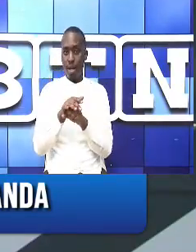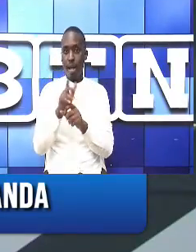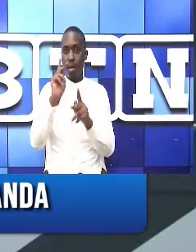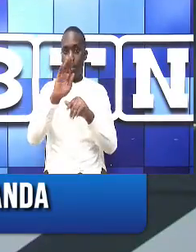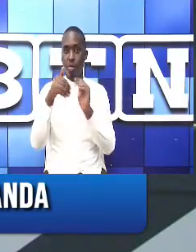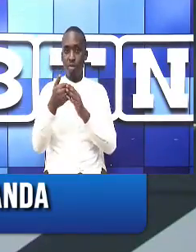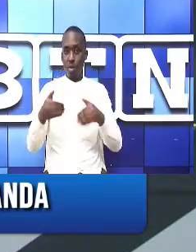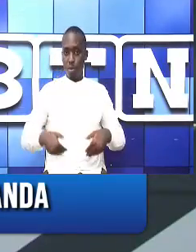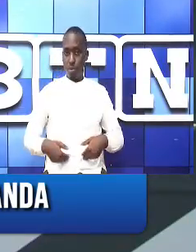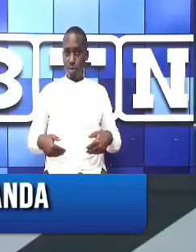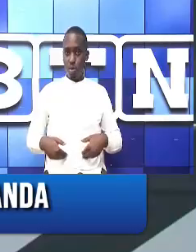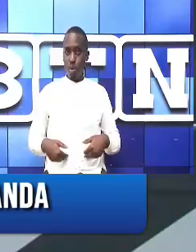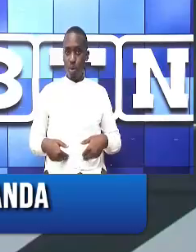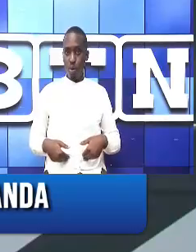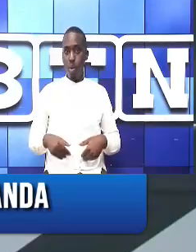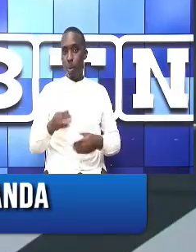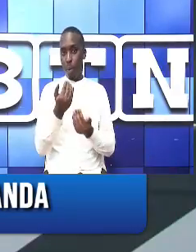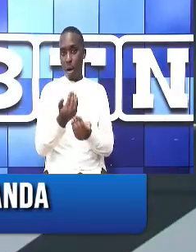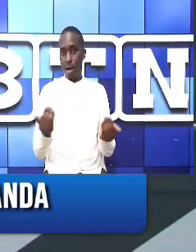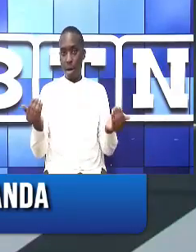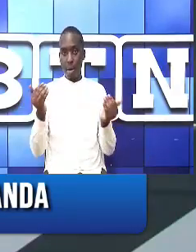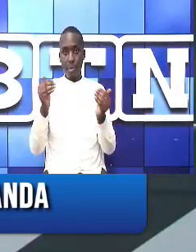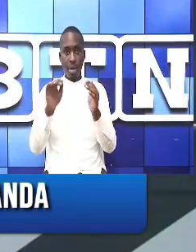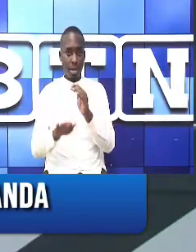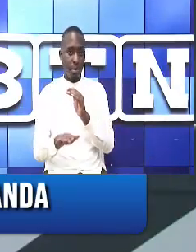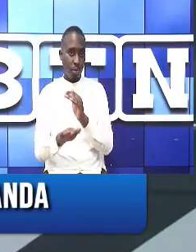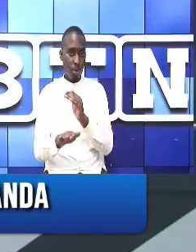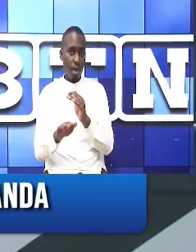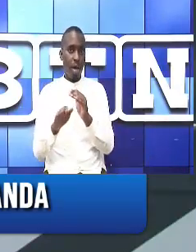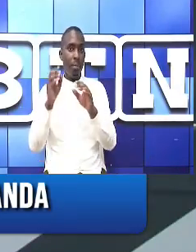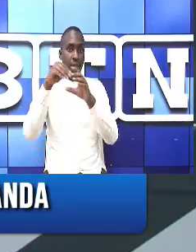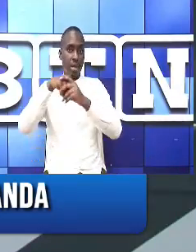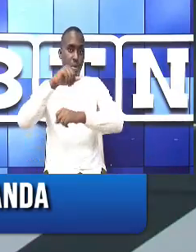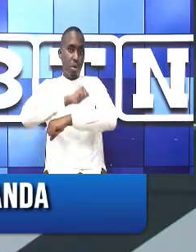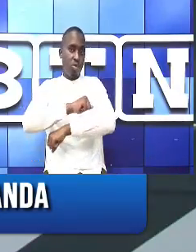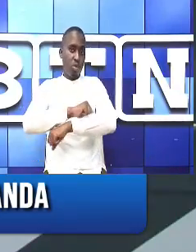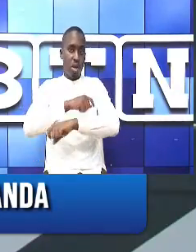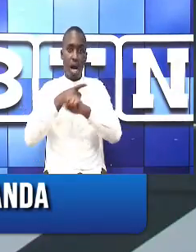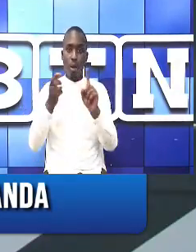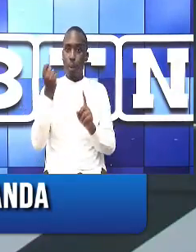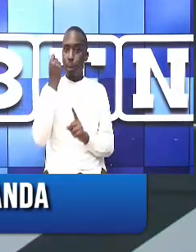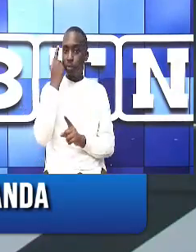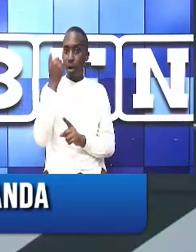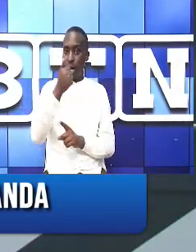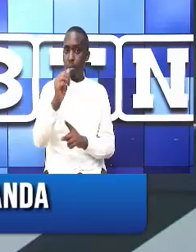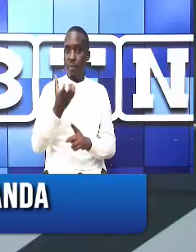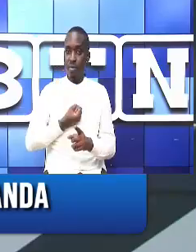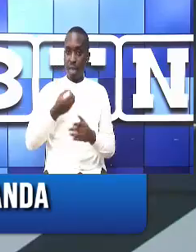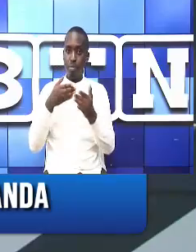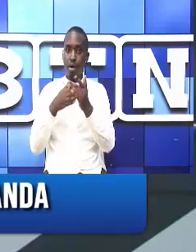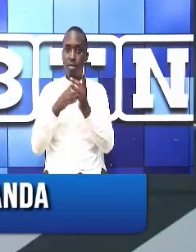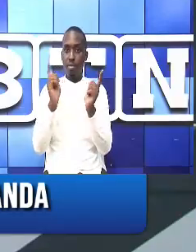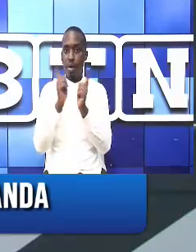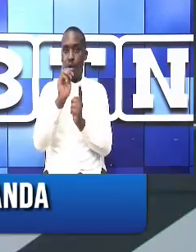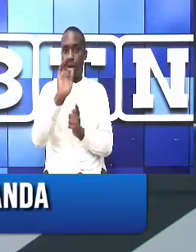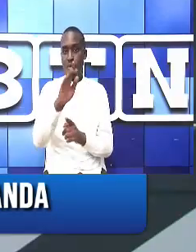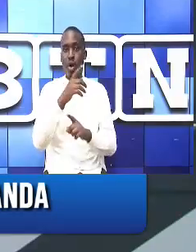n'abantu bajene cyangwa se bano bana bakiri batoya bakiri mu mashuri ariko bumva yuko bafite n'abimbogamizi bagiye bahura nazo